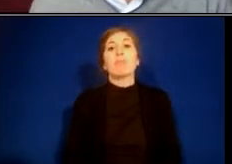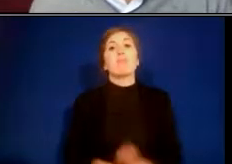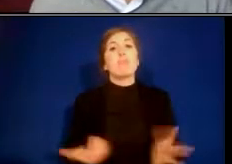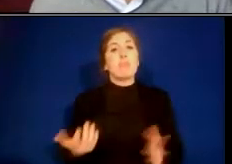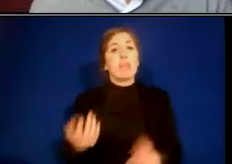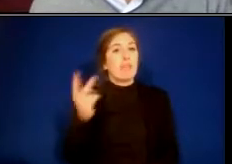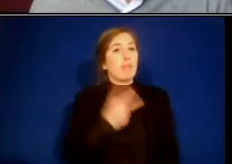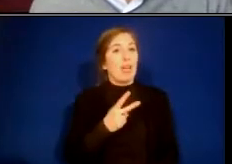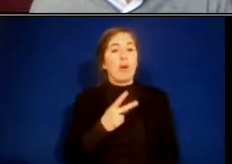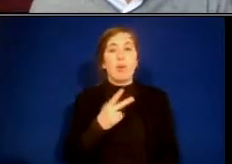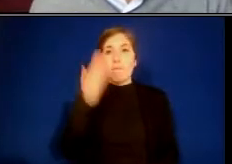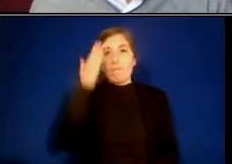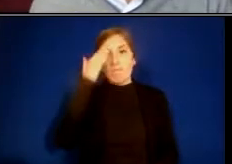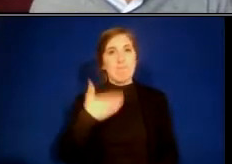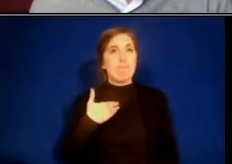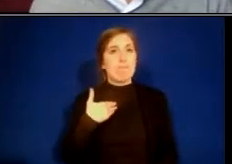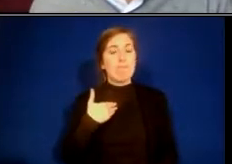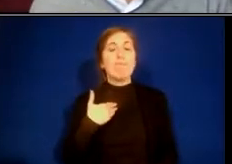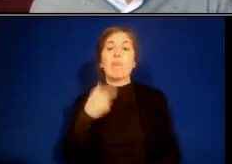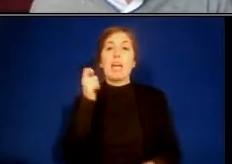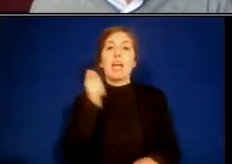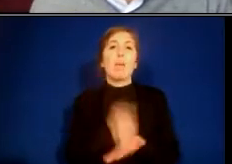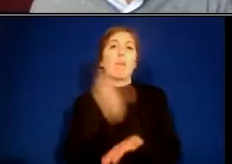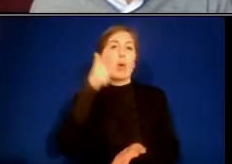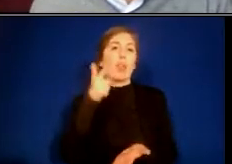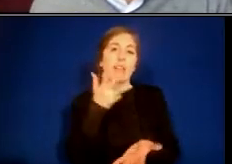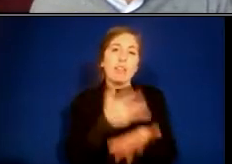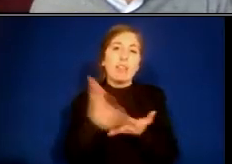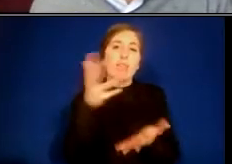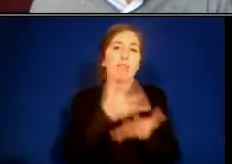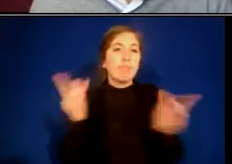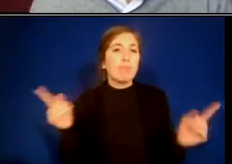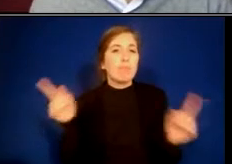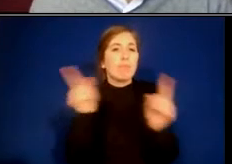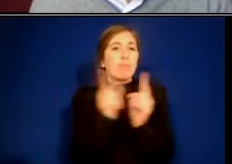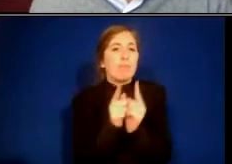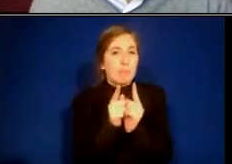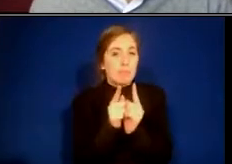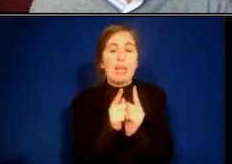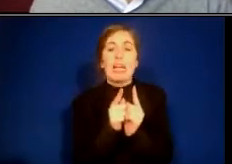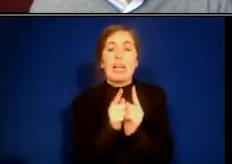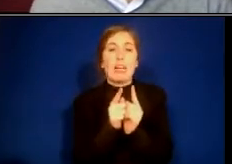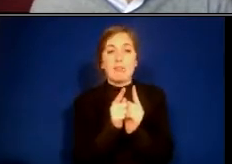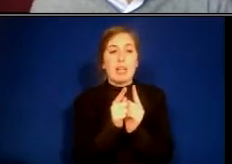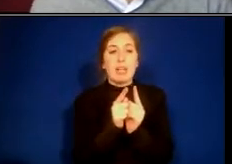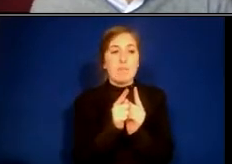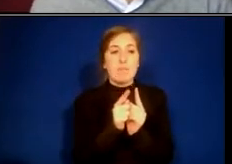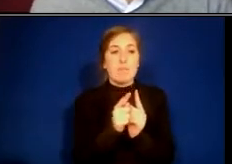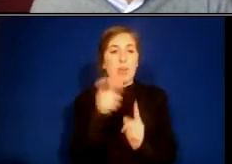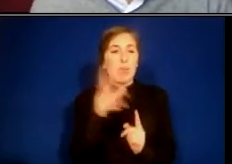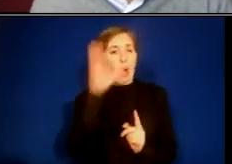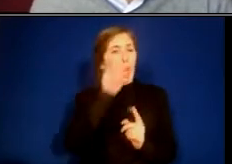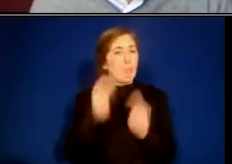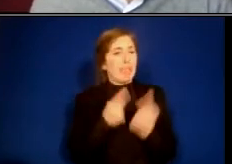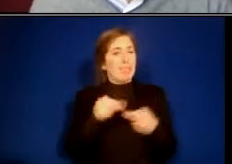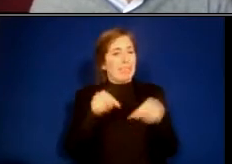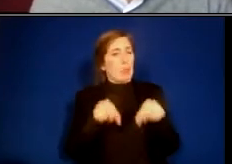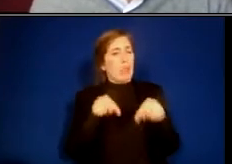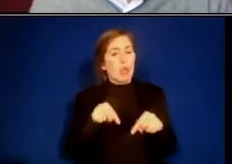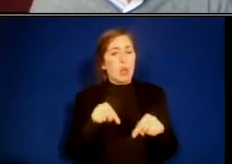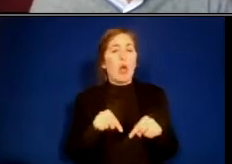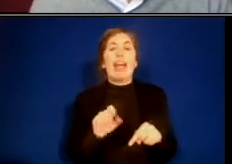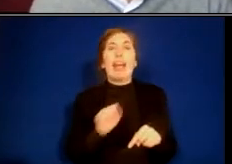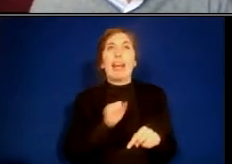però, provare a raccontare brevemente, così per fare anche un po' il punto, qual è, ecco,